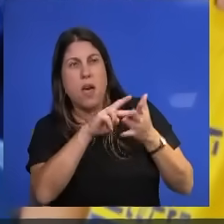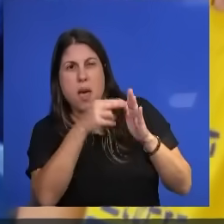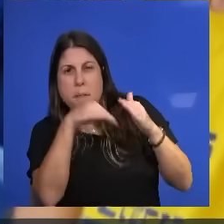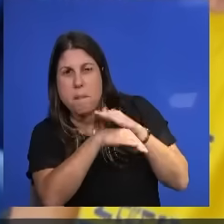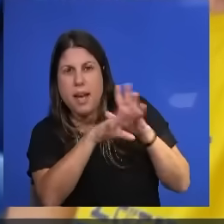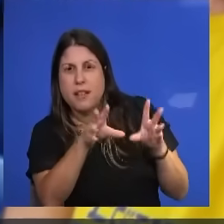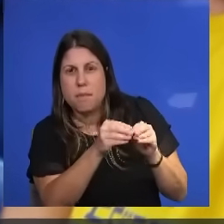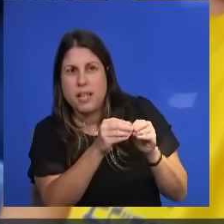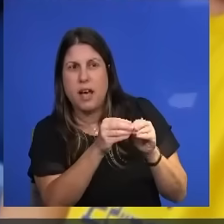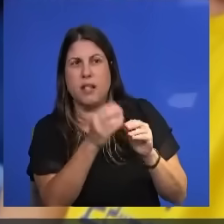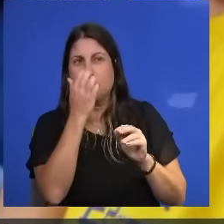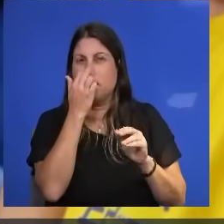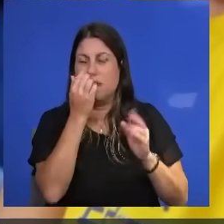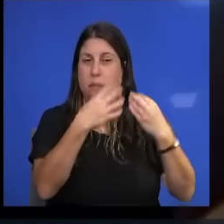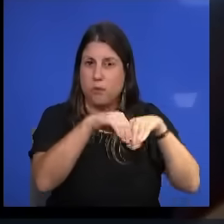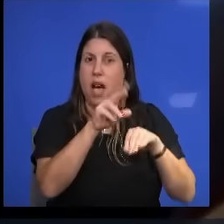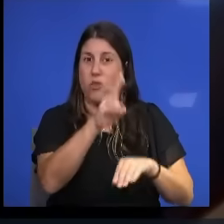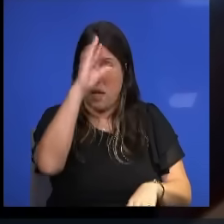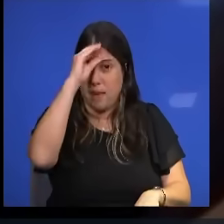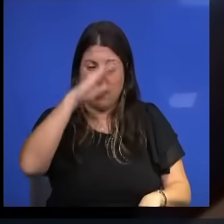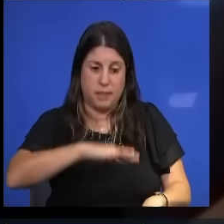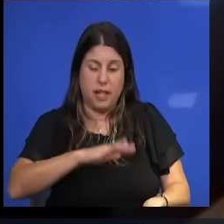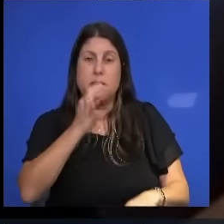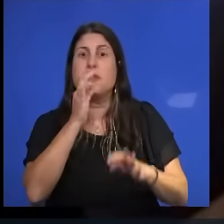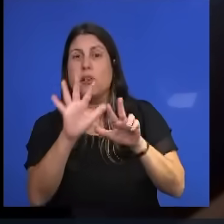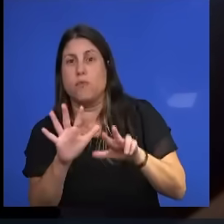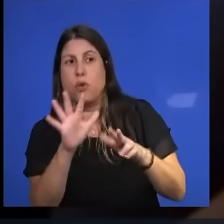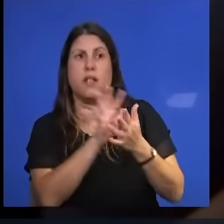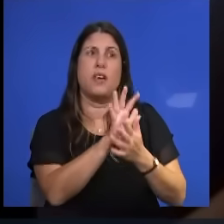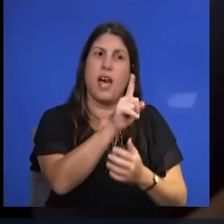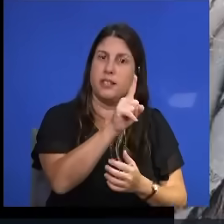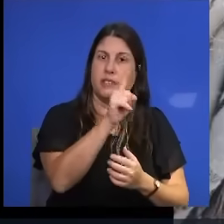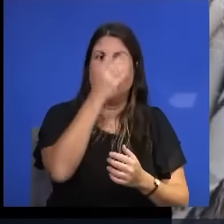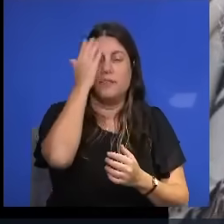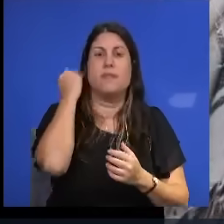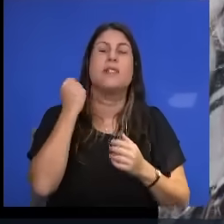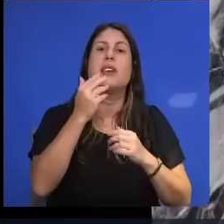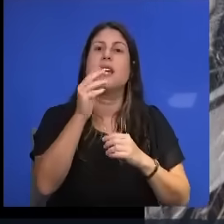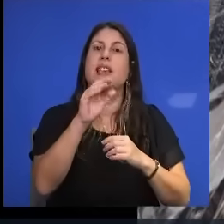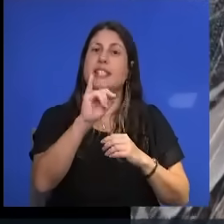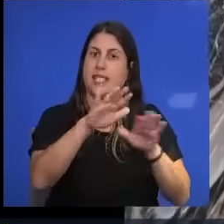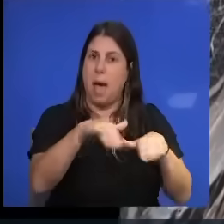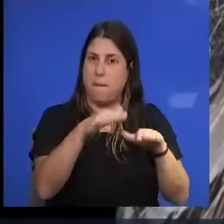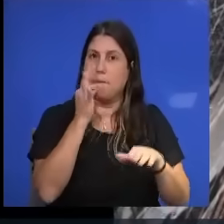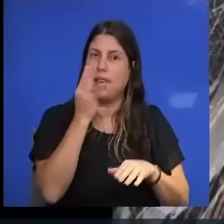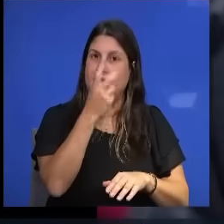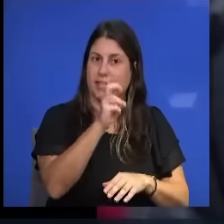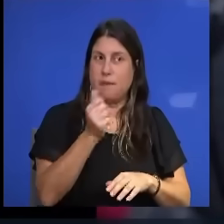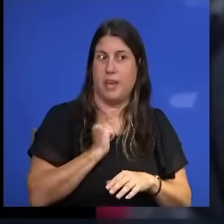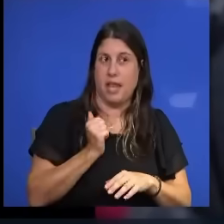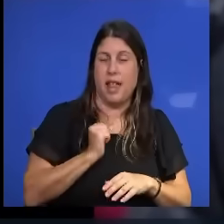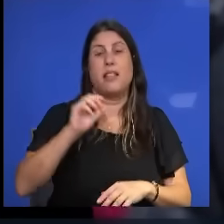המשפחה עם שני בנים קטנים, בני 11 ו-8, וים שהיא בת 20 חיילת, ואגם בי"ב בת